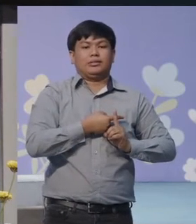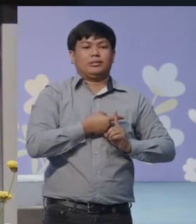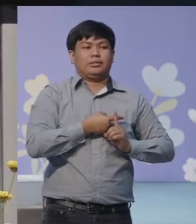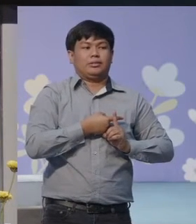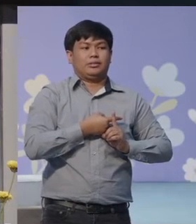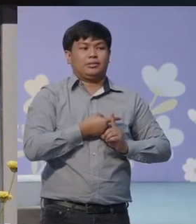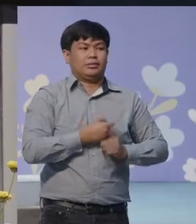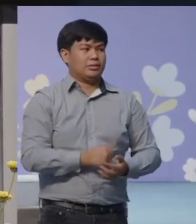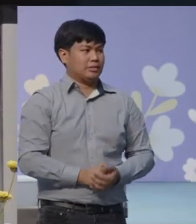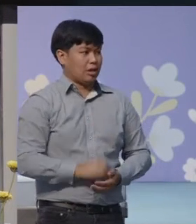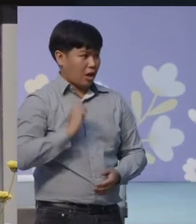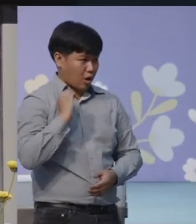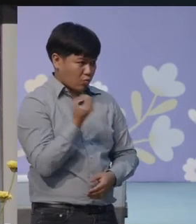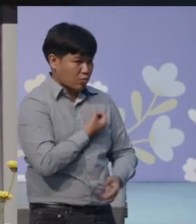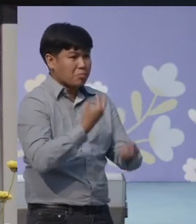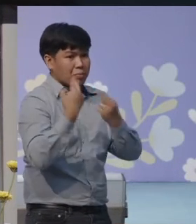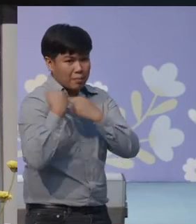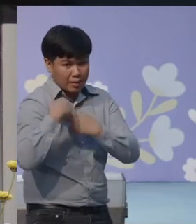sa Diyos.